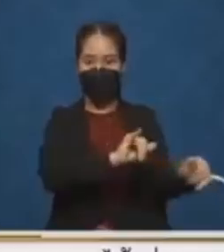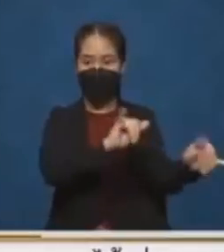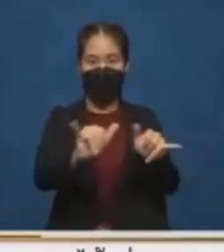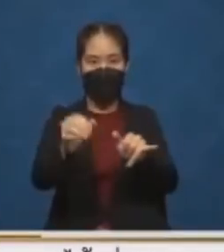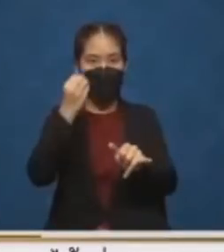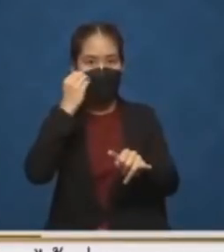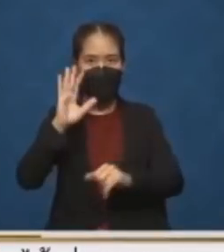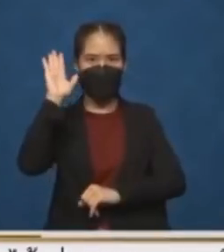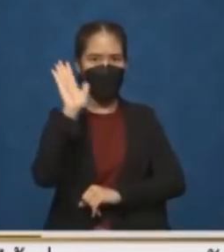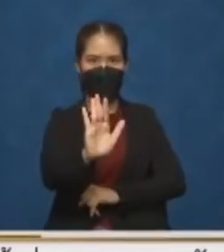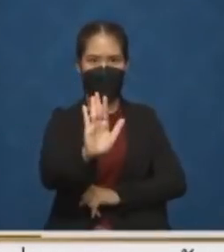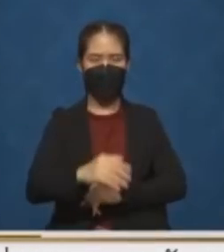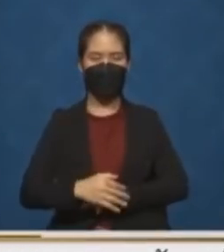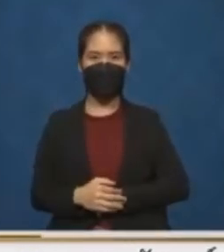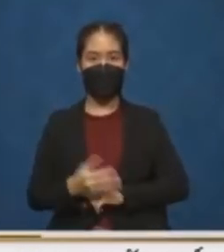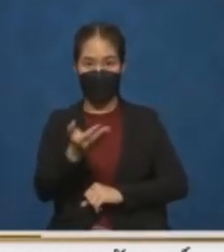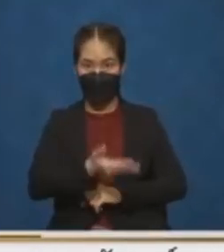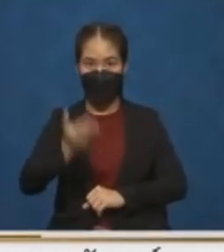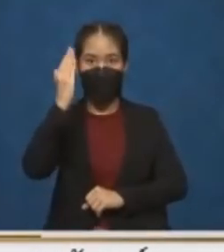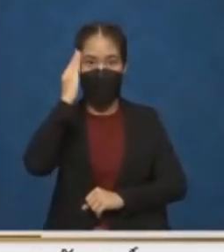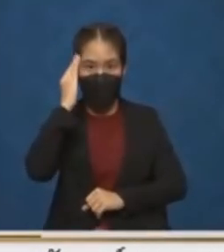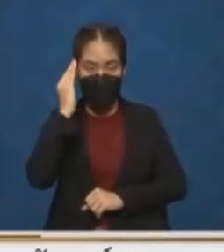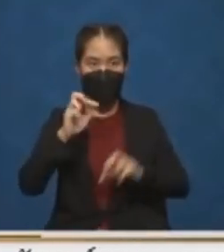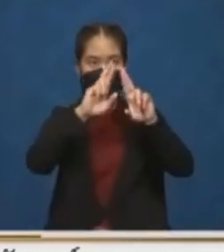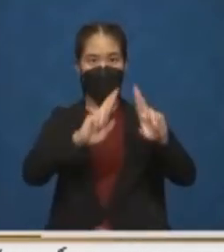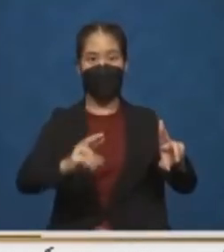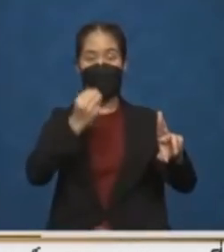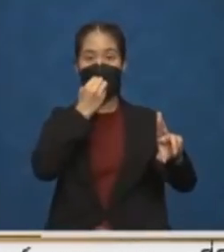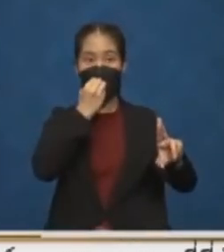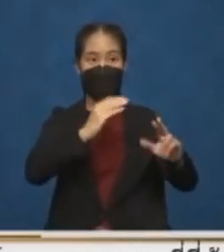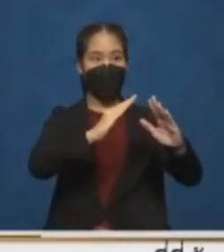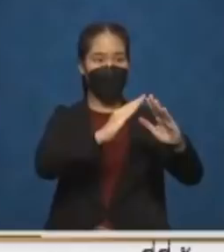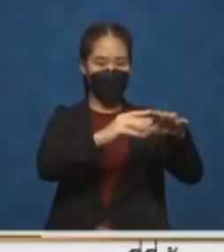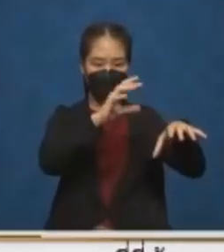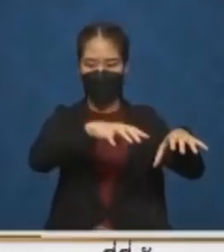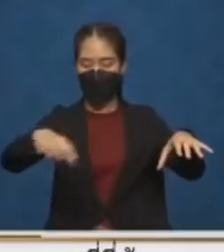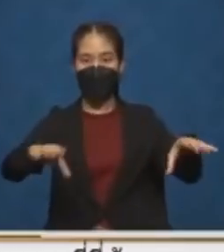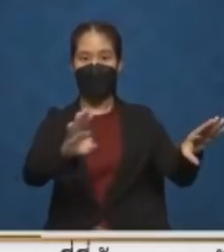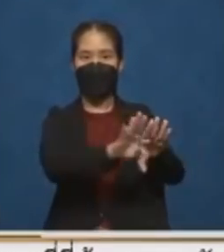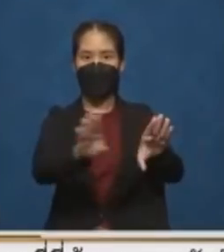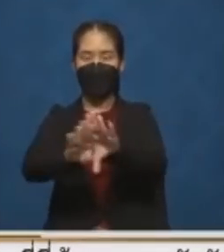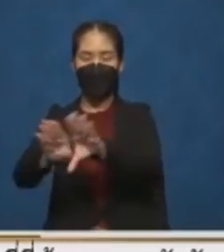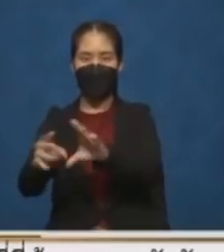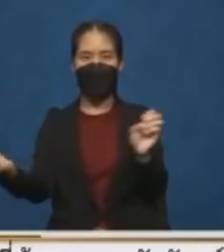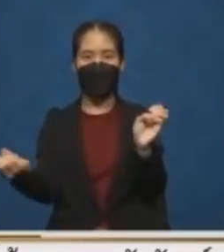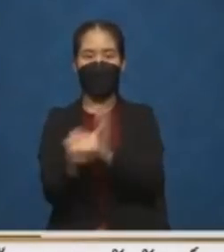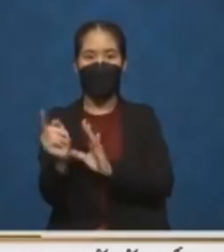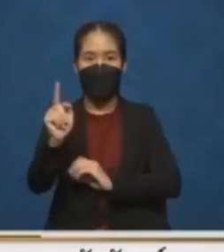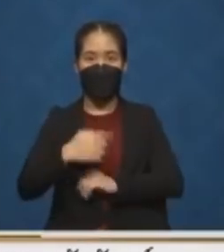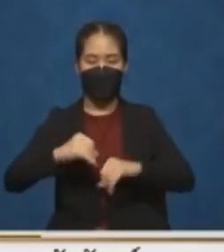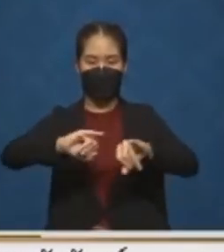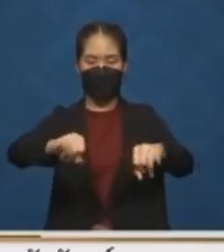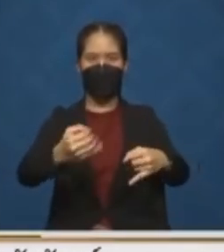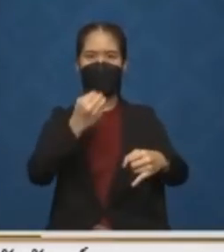ระทานทราบไครับว่าการปิดลานอาหารนั้นส่งผลให้เจ้าของลานอาหารซึ่เขาเตรยม